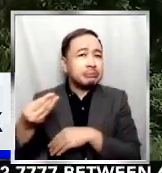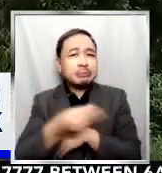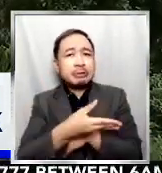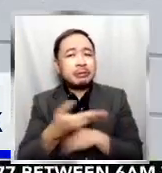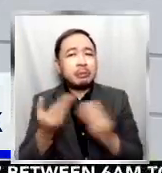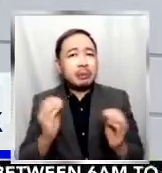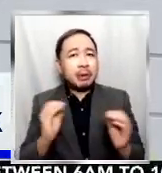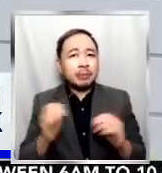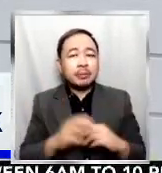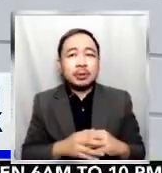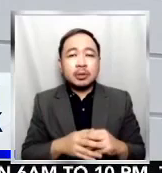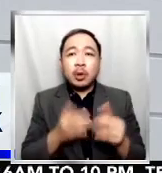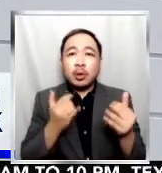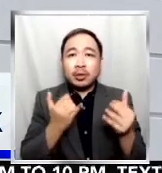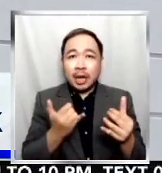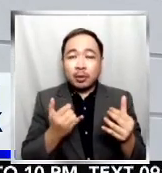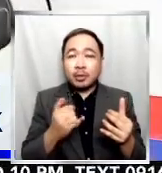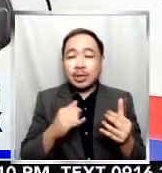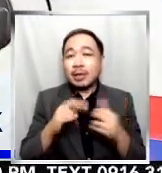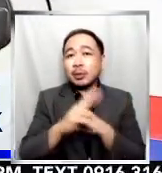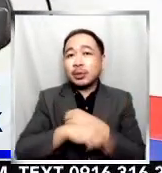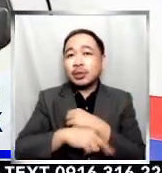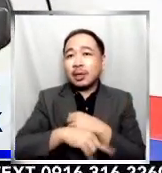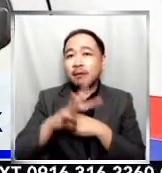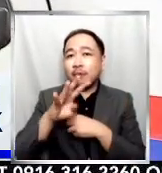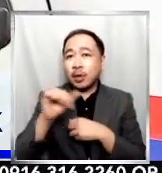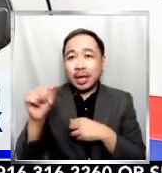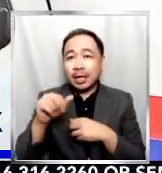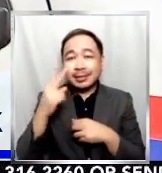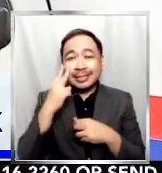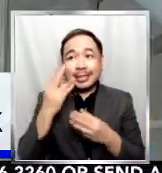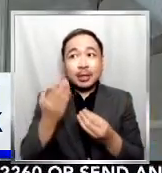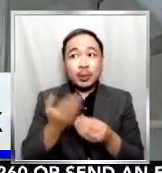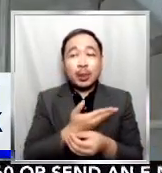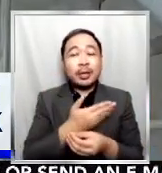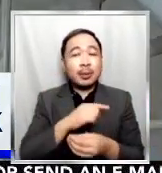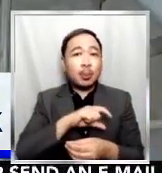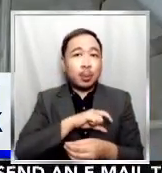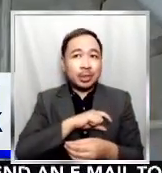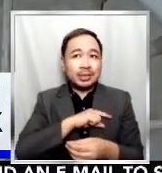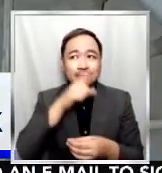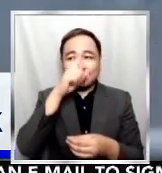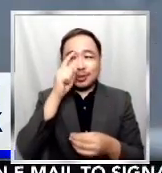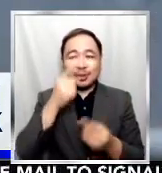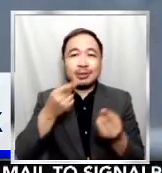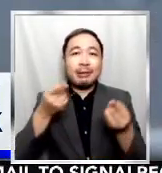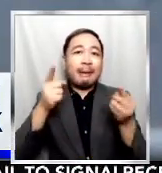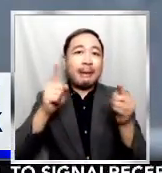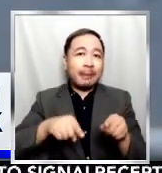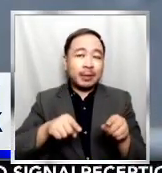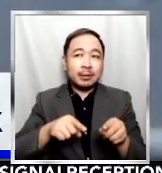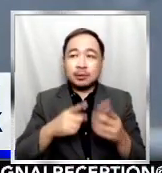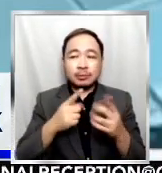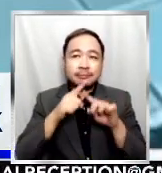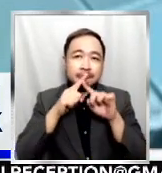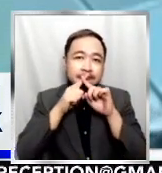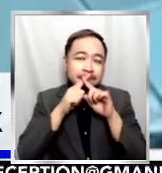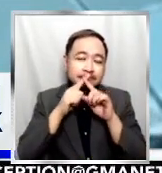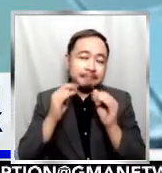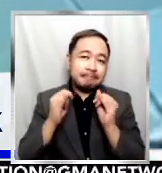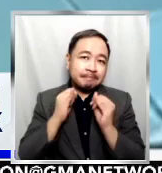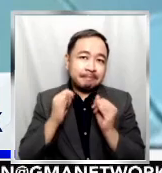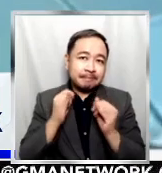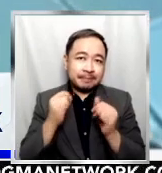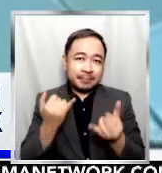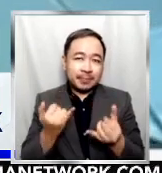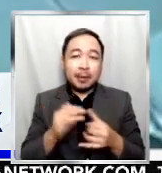Police Regional Office 4A ang hepe ng Calamba Police dahil sa pangyayari. Tumanggi muna magbigay ng pahayag ang pulisya. Pero ayon sa mga otoridad, nagsasagawa